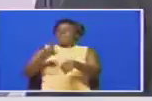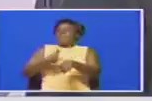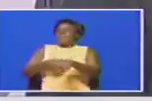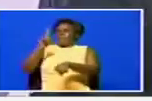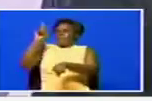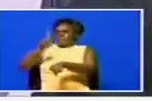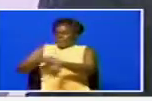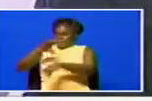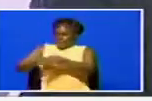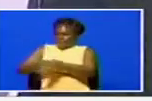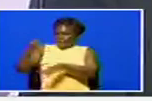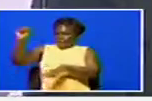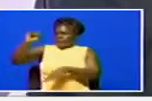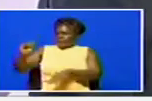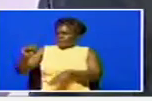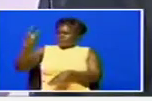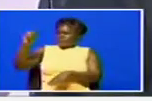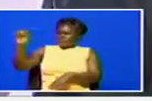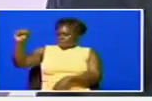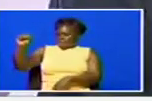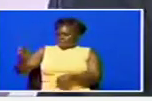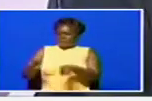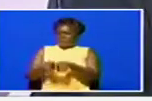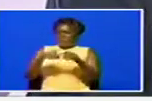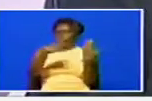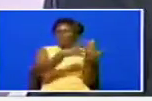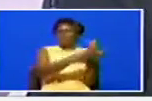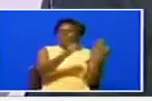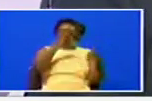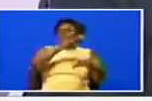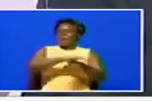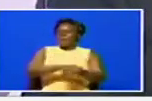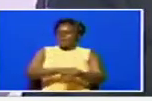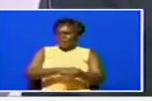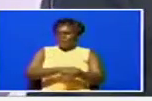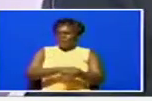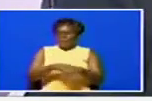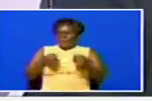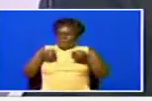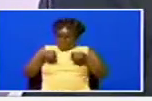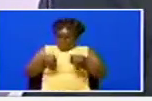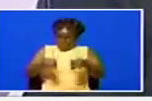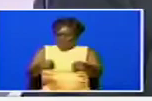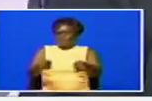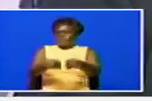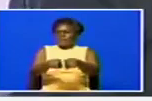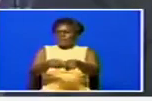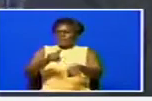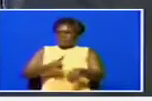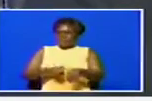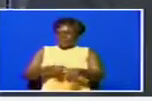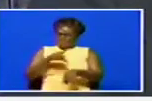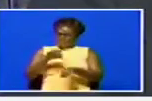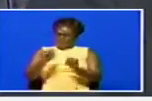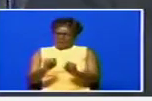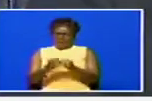ambapo unapata SMS, unapata ile ya yenye iko scanned. Na matokeo hayo yanafaa kuambatana. Mm-hmm. Na wakati ambapo unapata ya